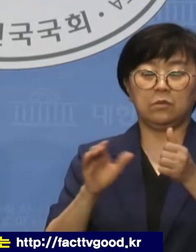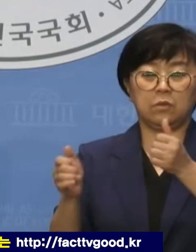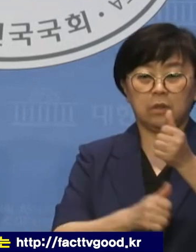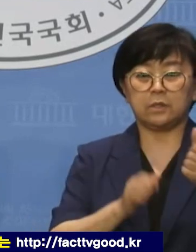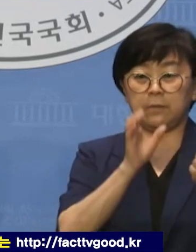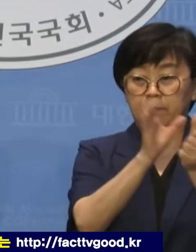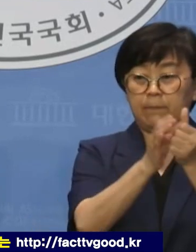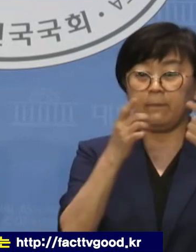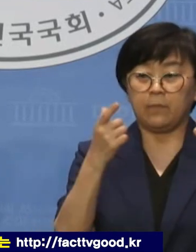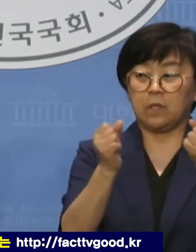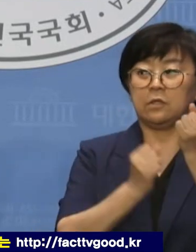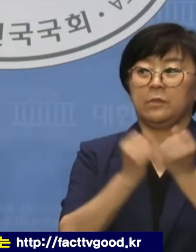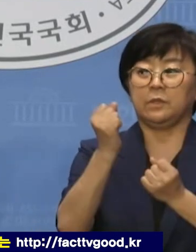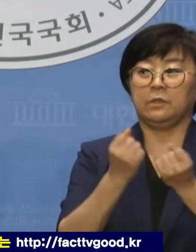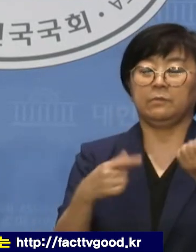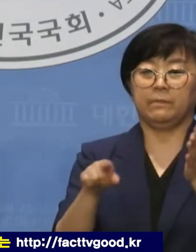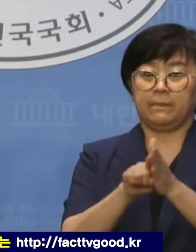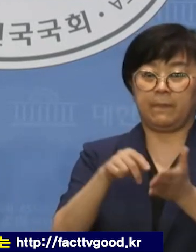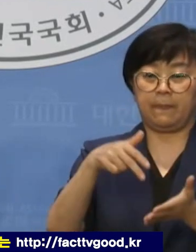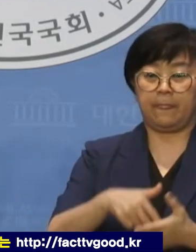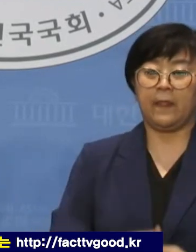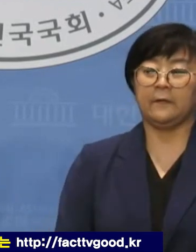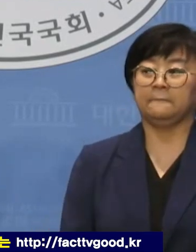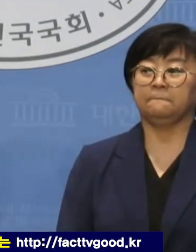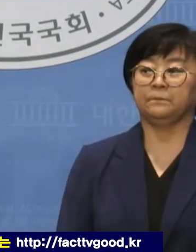관련해서 말씀드리고자 이 자리에 섰습니다.